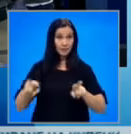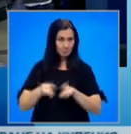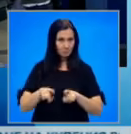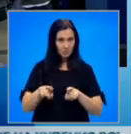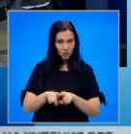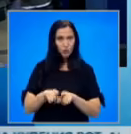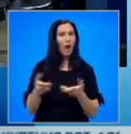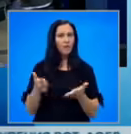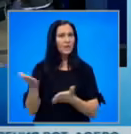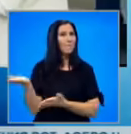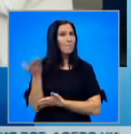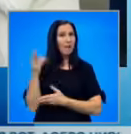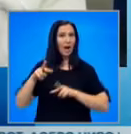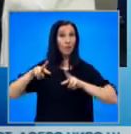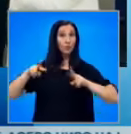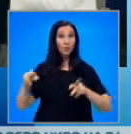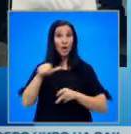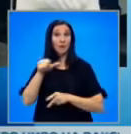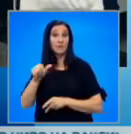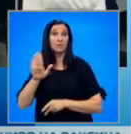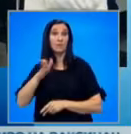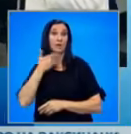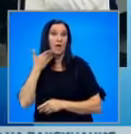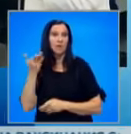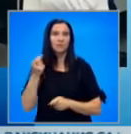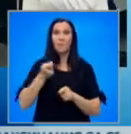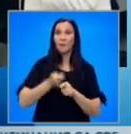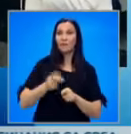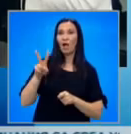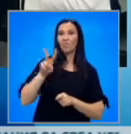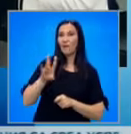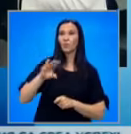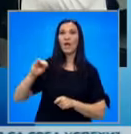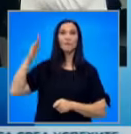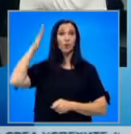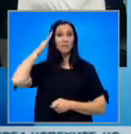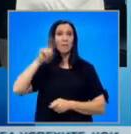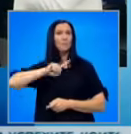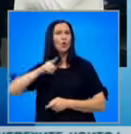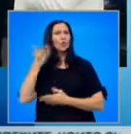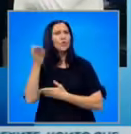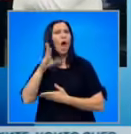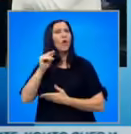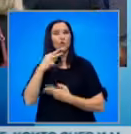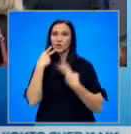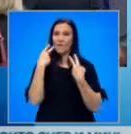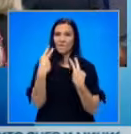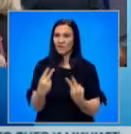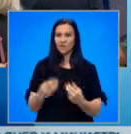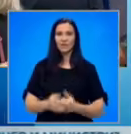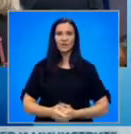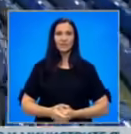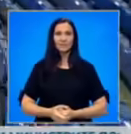така. Какви бяха другите от акценти от речта и какво правиха двама от еврокомисарите, докато тя говореше, вижте в материала.